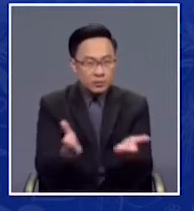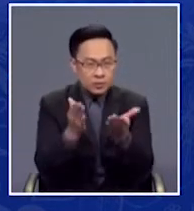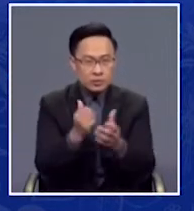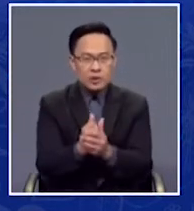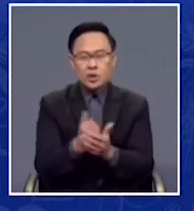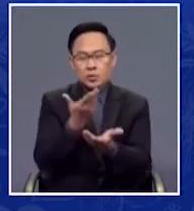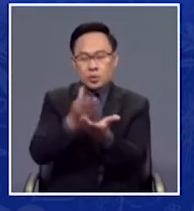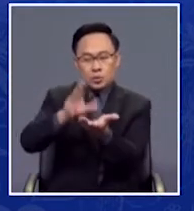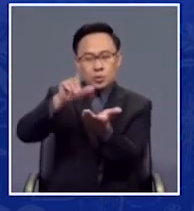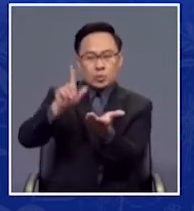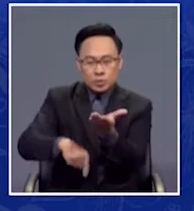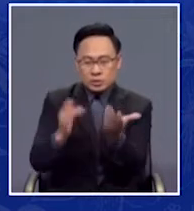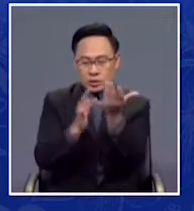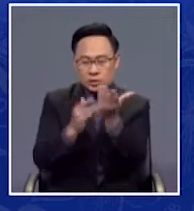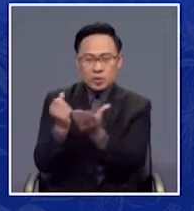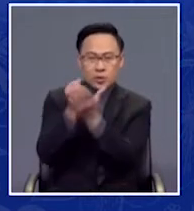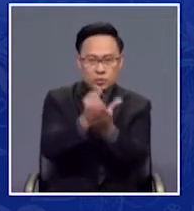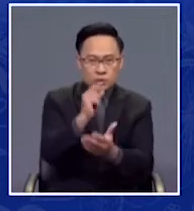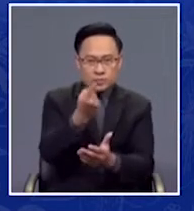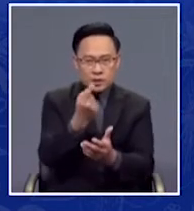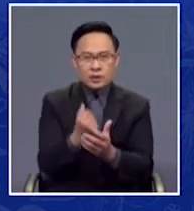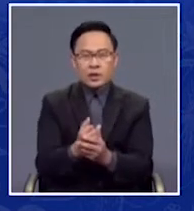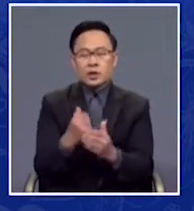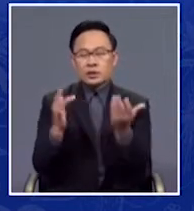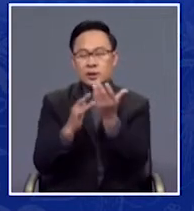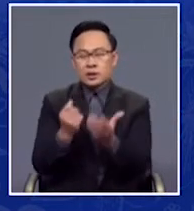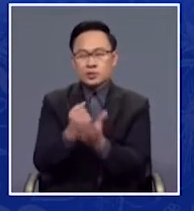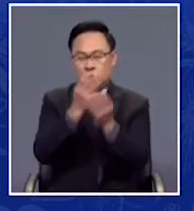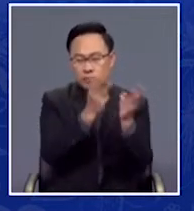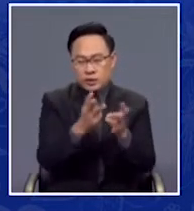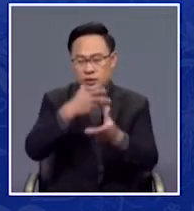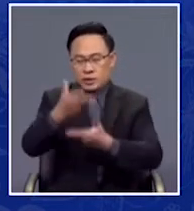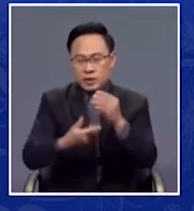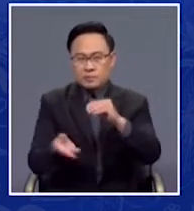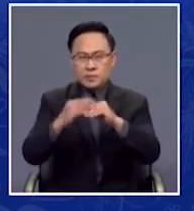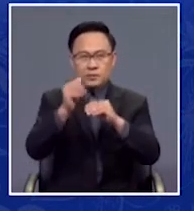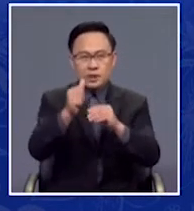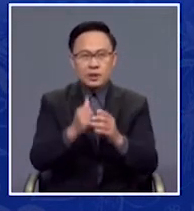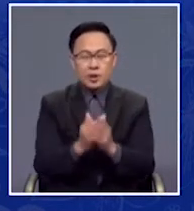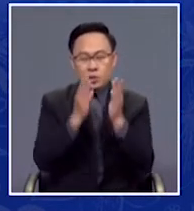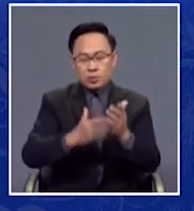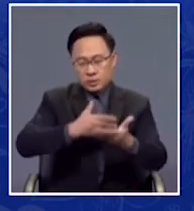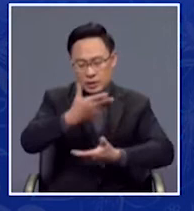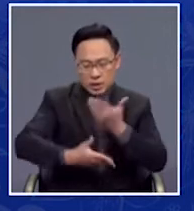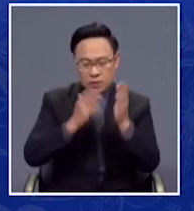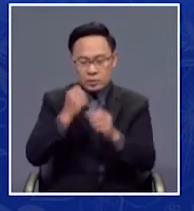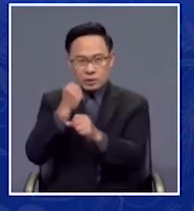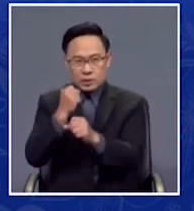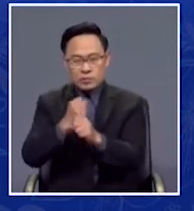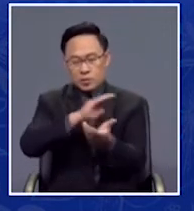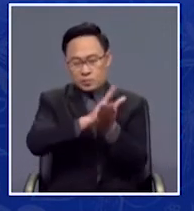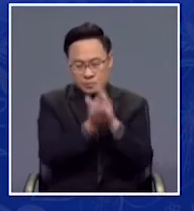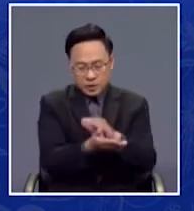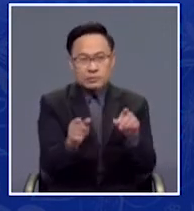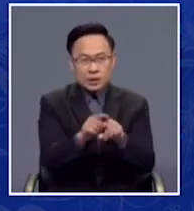ดต้นทุนสร้างนวัตกรรมเทคโนโลยีใช้ไอทีเพิ่มช่องทางอย่างเข้าใจผู้ผลิตผู้ประกอบการต้องเปลี่ยนปรับ